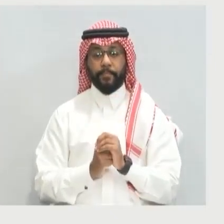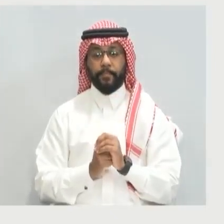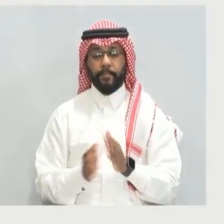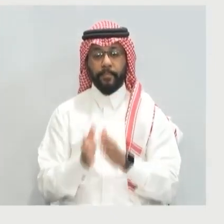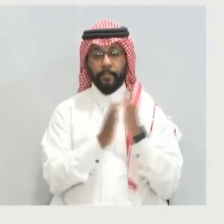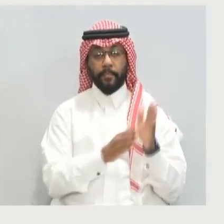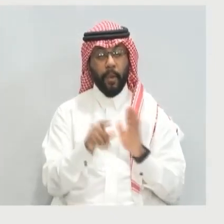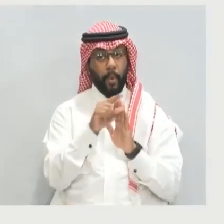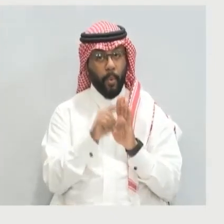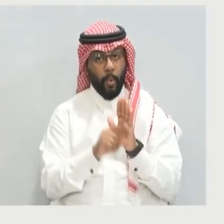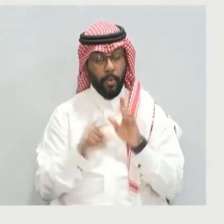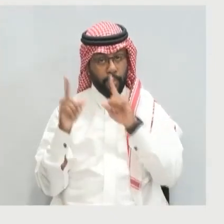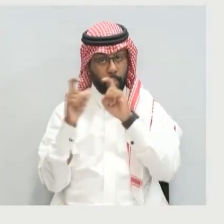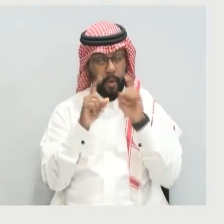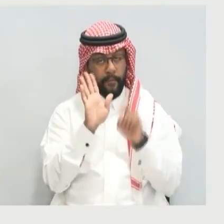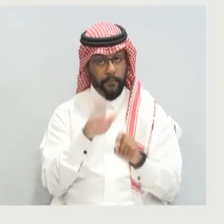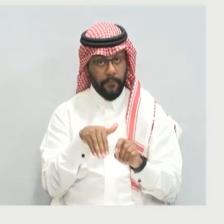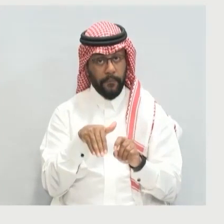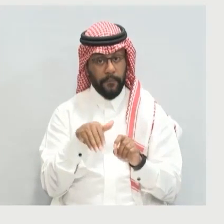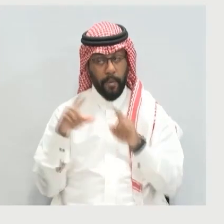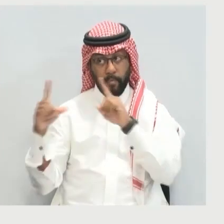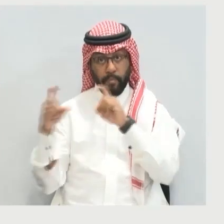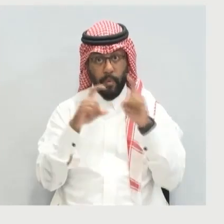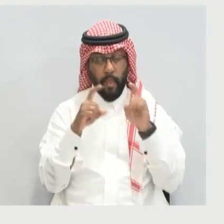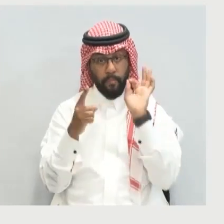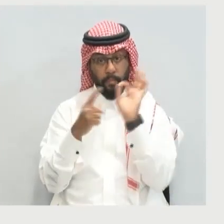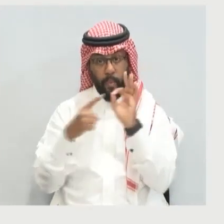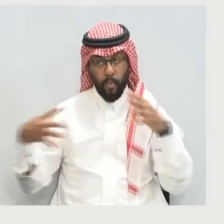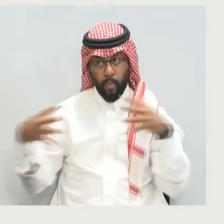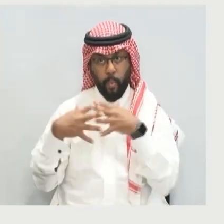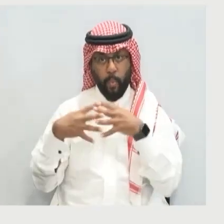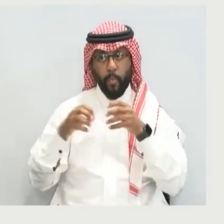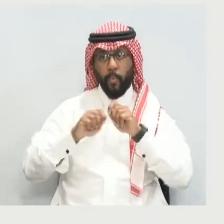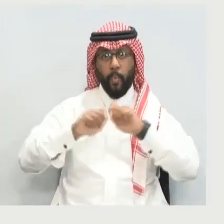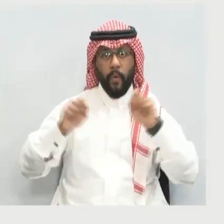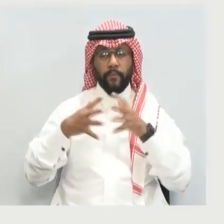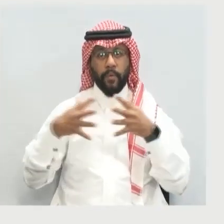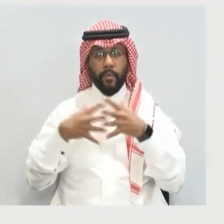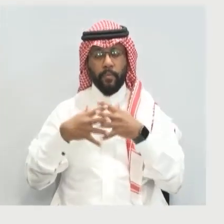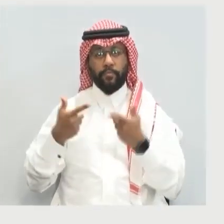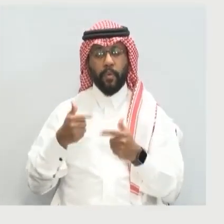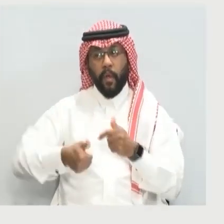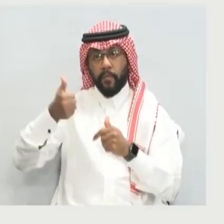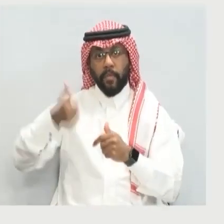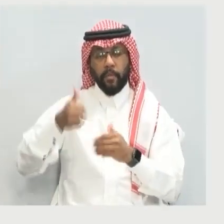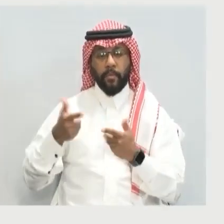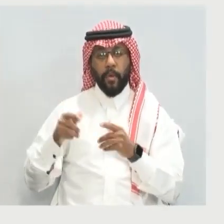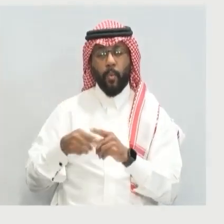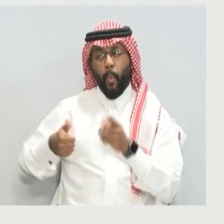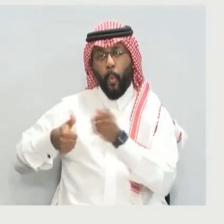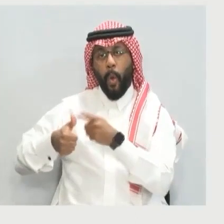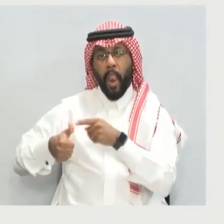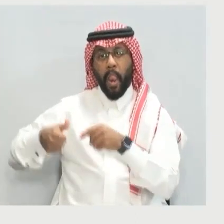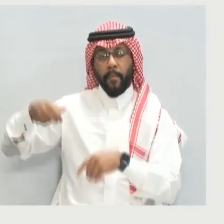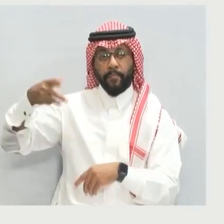معلوماتنا كانت هذه الصور موجوده لدينا ايه م كانان يعطيني تفاعل ويعطيني ويكون نواتج نلاحظ هنا في اي